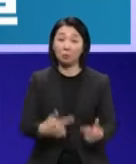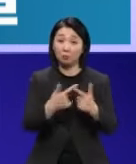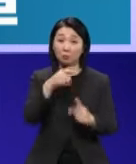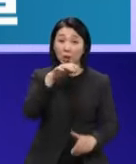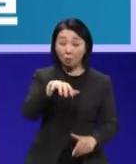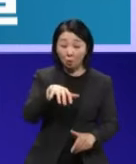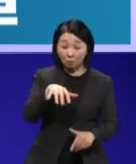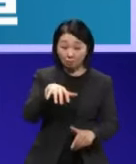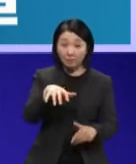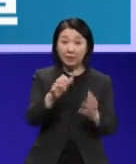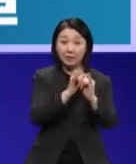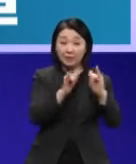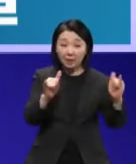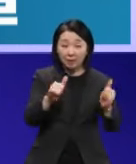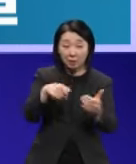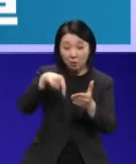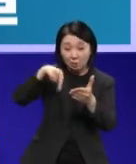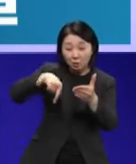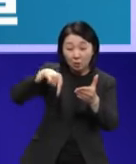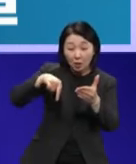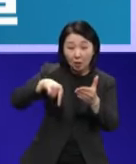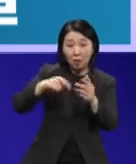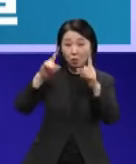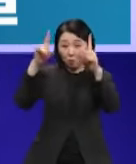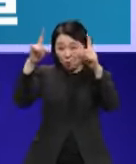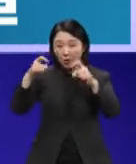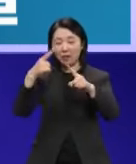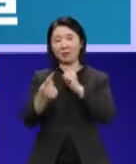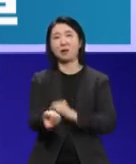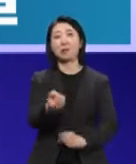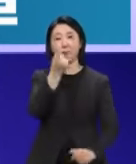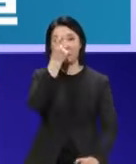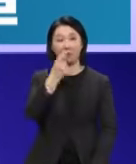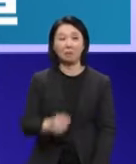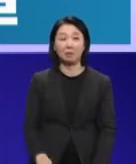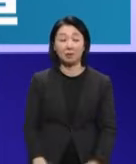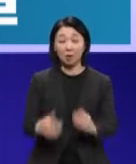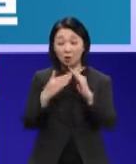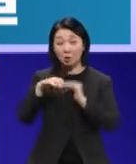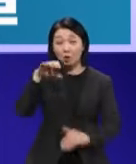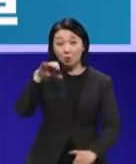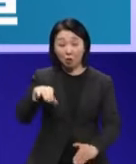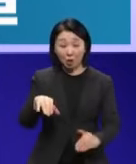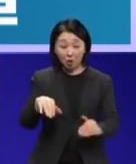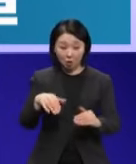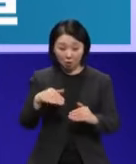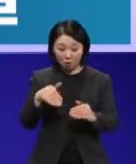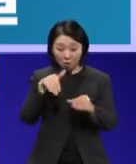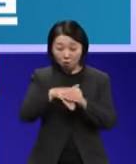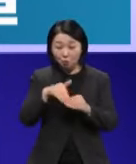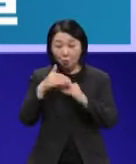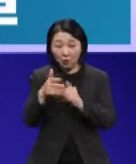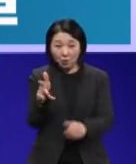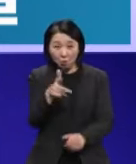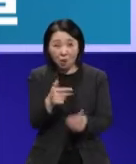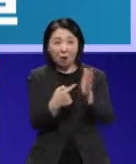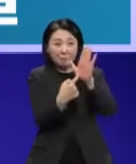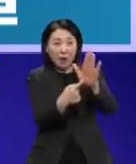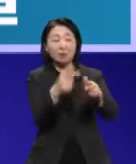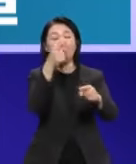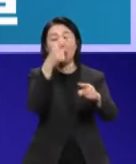한 유권자가 기표소 안에서 투표소를 촬영하다가 적발됐고 전주에서도 투표 과정을 온라인으로